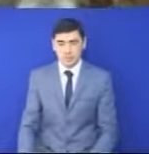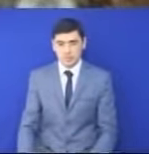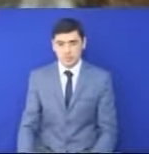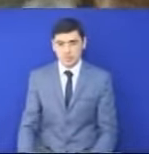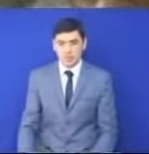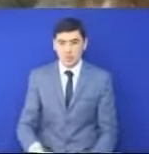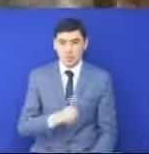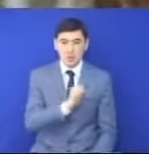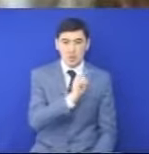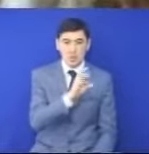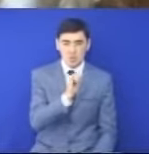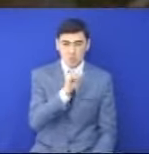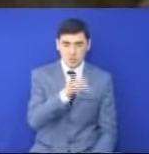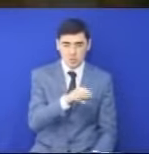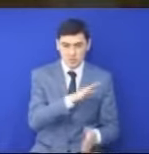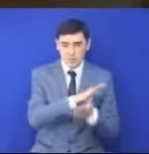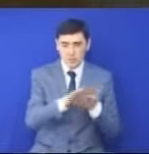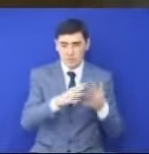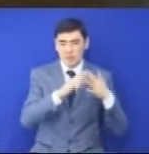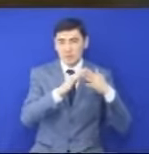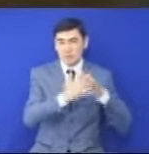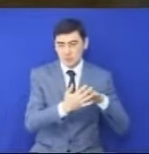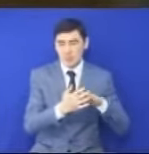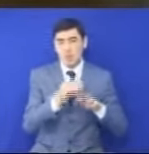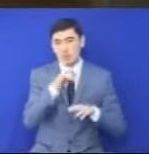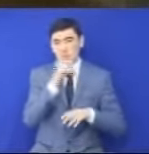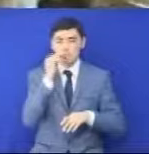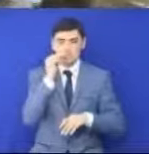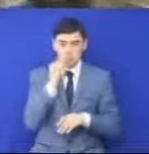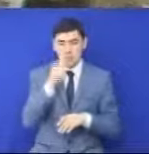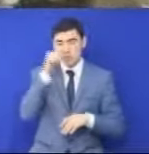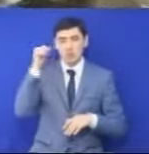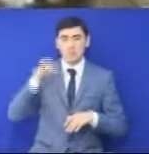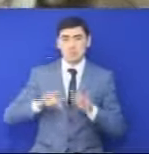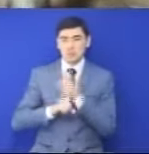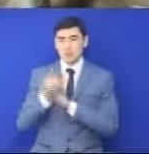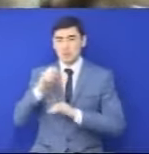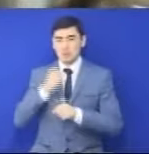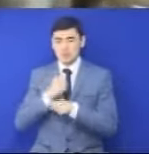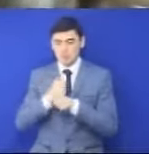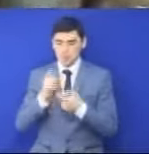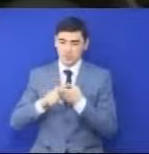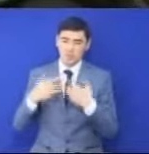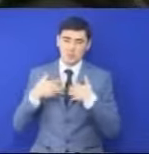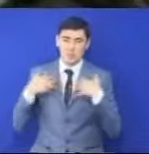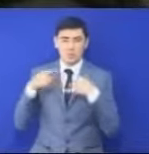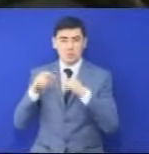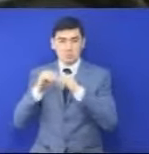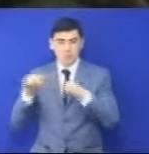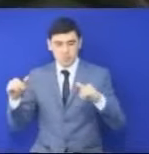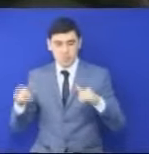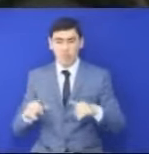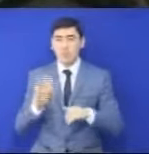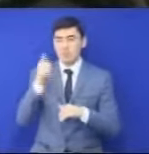Житель села Ахсуат Ерген Бейсенулы с прошлого года занялся животноводством. А началось все с того, что сельчанин приобрел крупный рогатый скот и